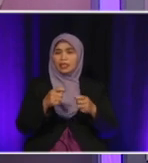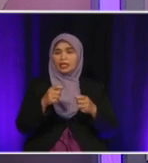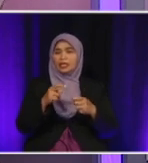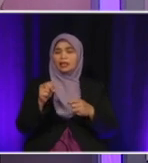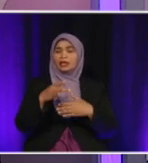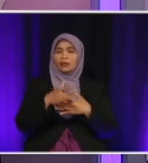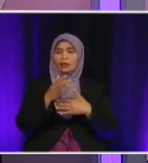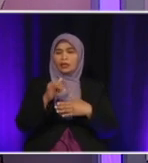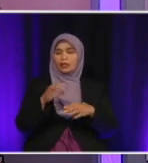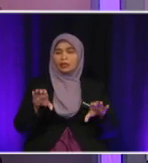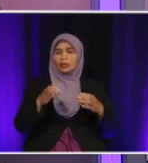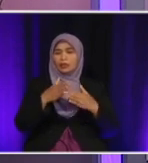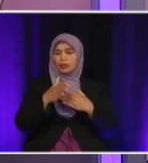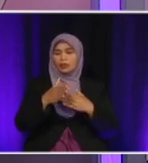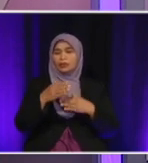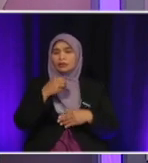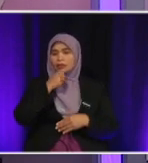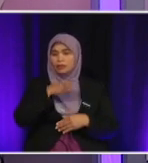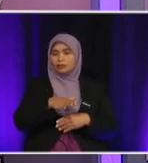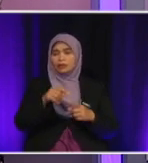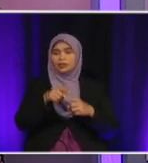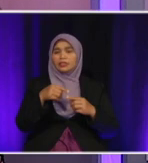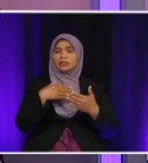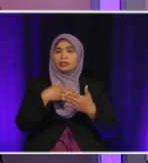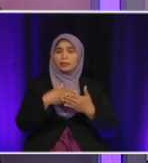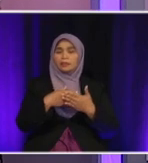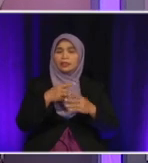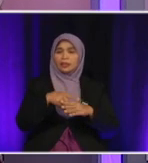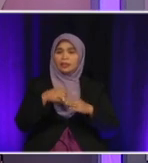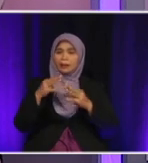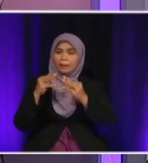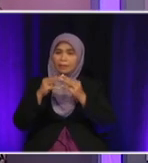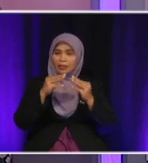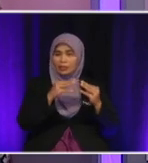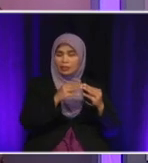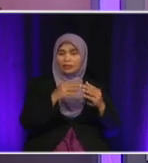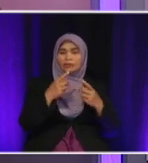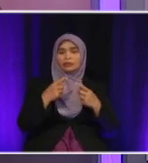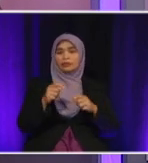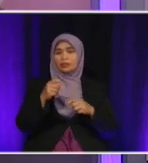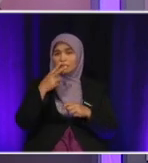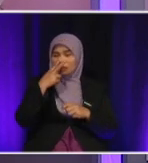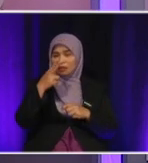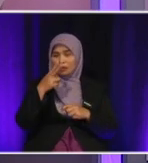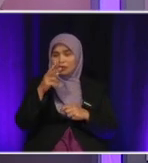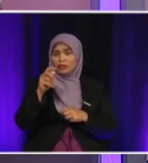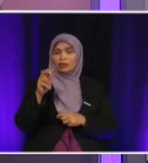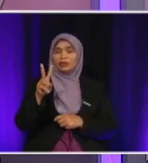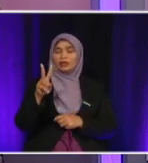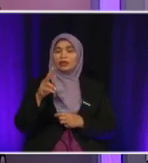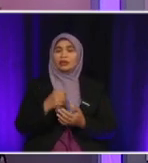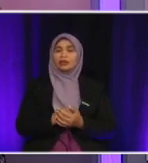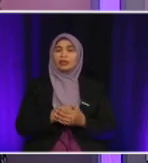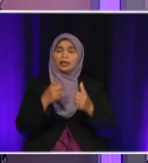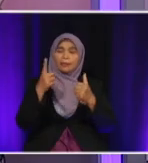yang dilakukan oleh Rasulullah apabila sampai ke Madinah jadi murid-murid di rumah coba perhatikan screen TV kita masing-masing apa dia